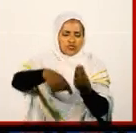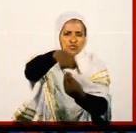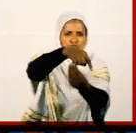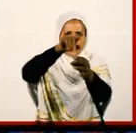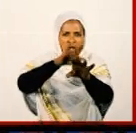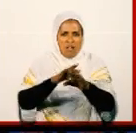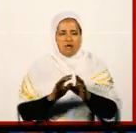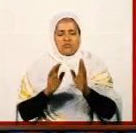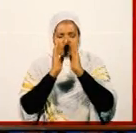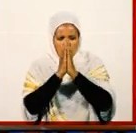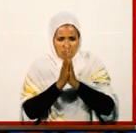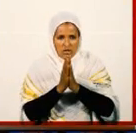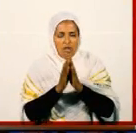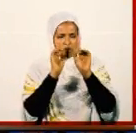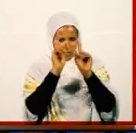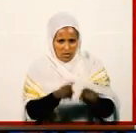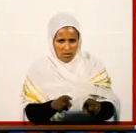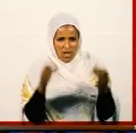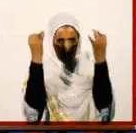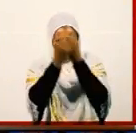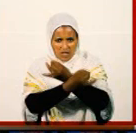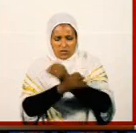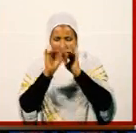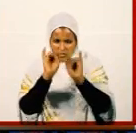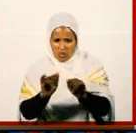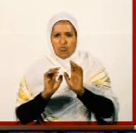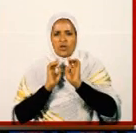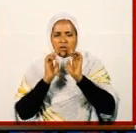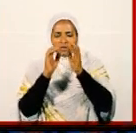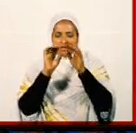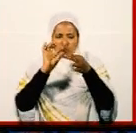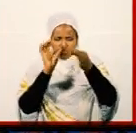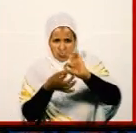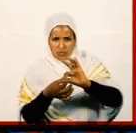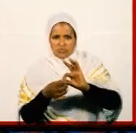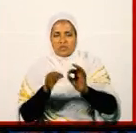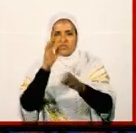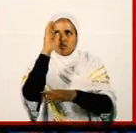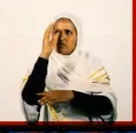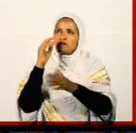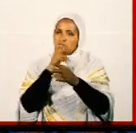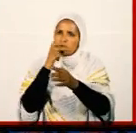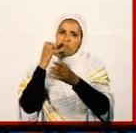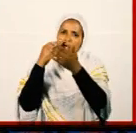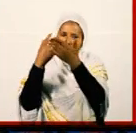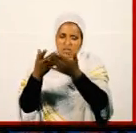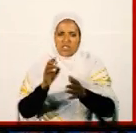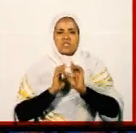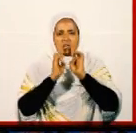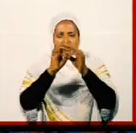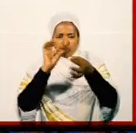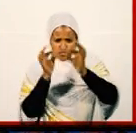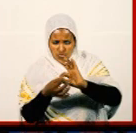በኪዳኑ ጸሎት ላይ እዛው እንገኛለን። ውዳሴ ማርያም ትርጓሜው አለ፣ የእመቤታችን ነው። ቅዳሴዋን ትርጓሜዋን የእመቤታችን ቅዳሴ ነው የሚተረጎመው፣ ቅዳሴ ማርያም ነው።